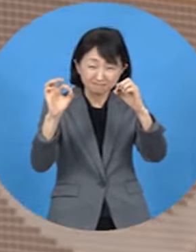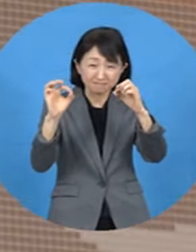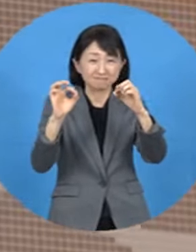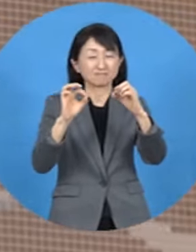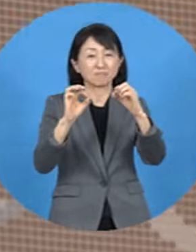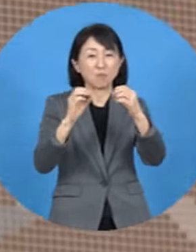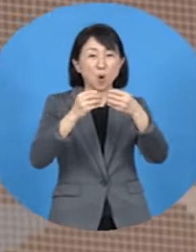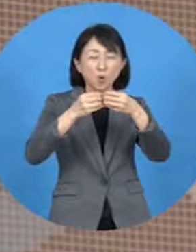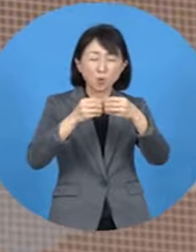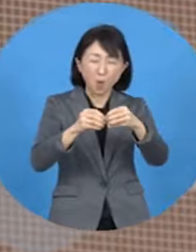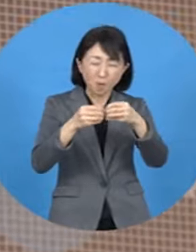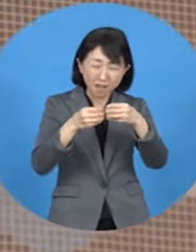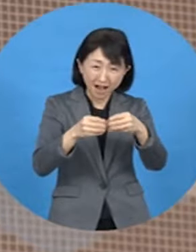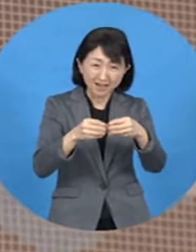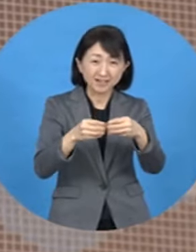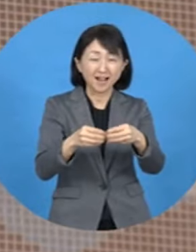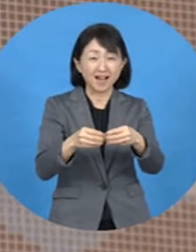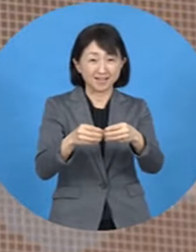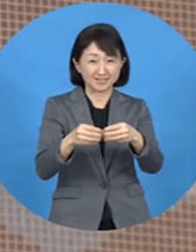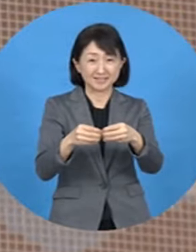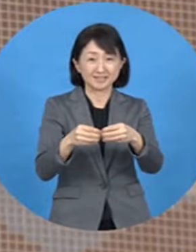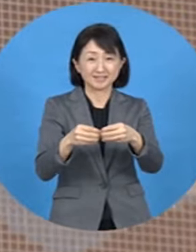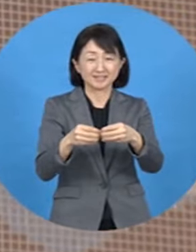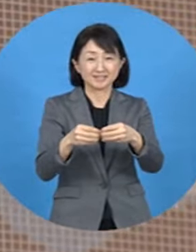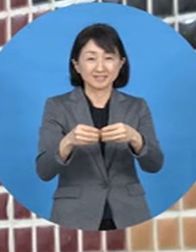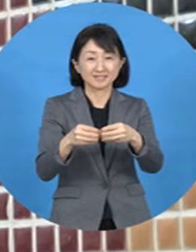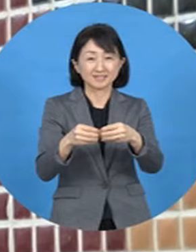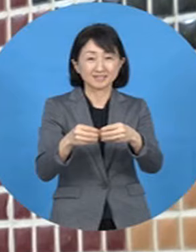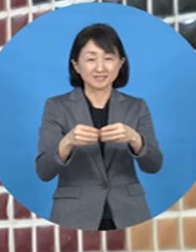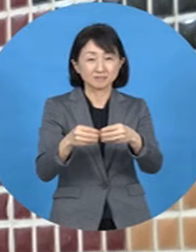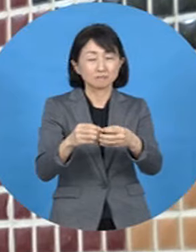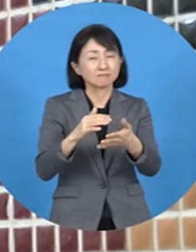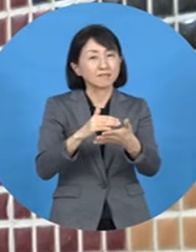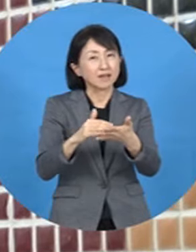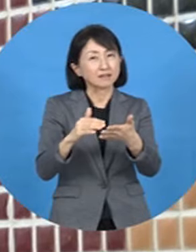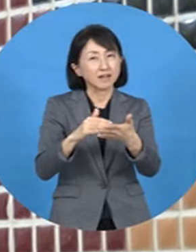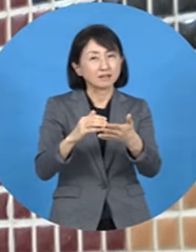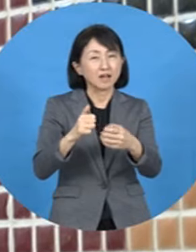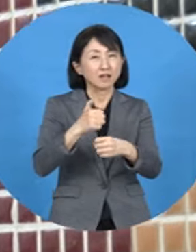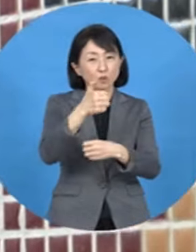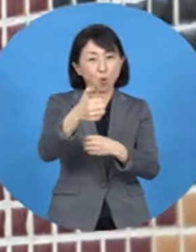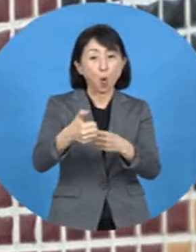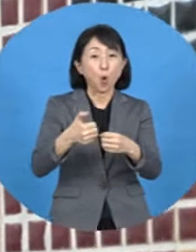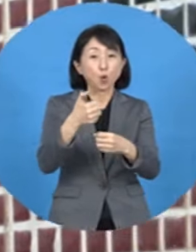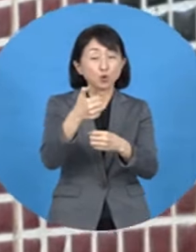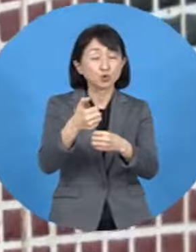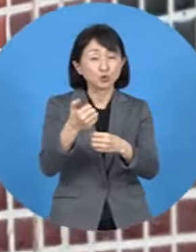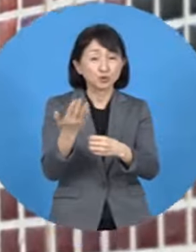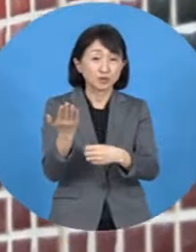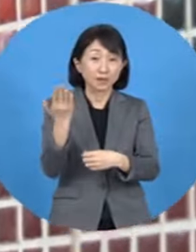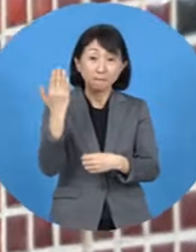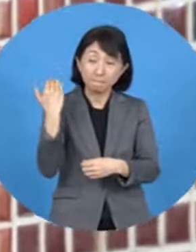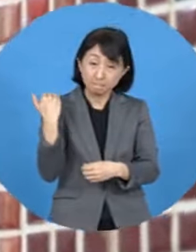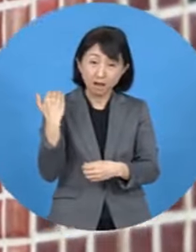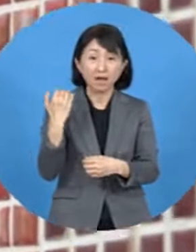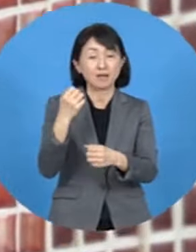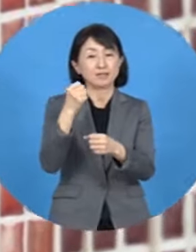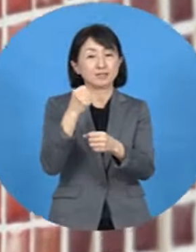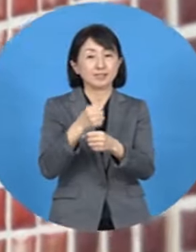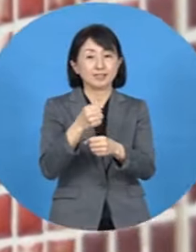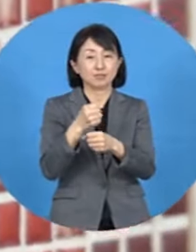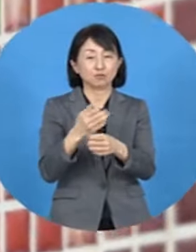か。びっくりしたんですけども。 このタイル画は約50年前に鉄筋コンクリートになった時